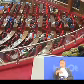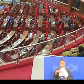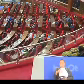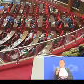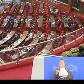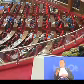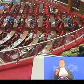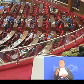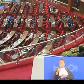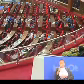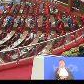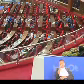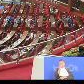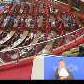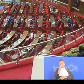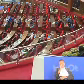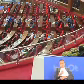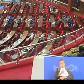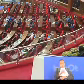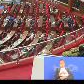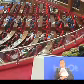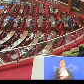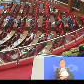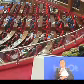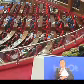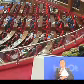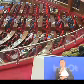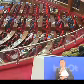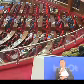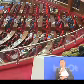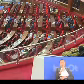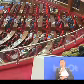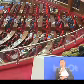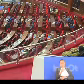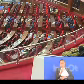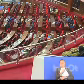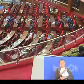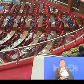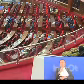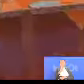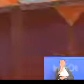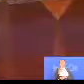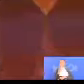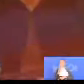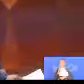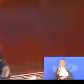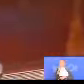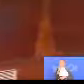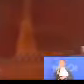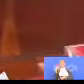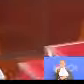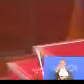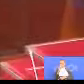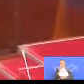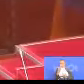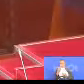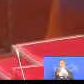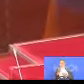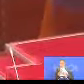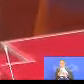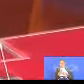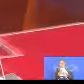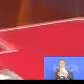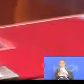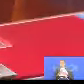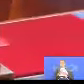mhh Margaret Peter anaa je serik Ina wasia aje wakulak ambo ambo Hawaj Liwa feda zao